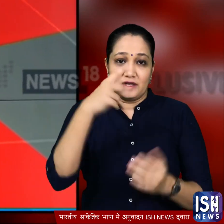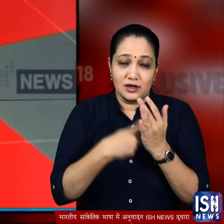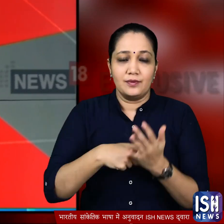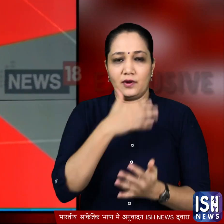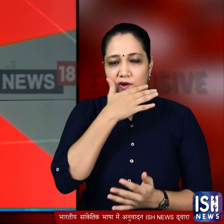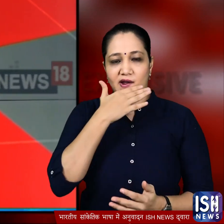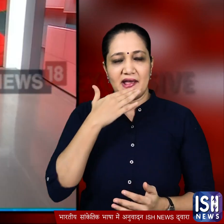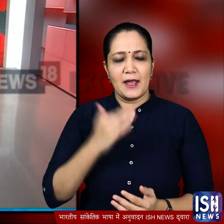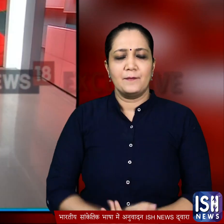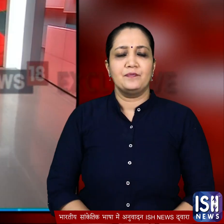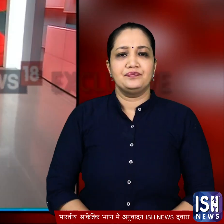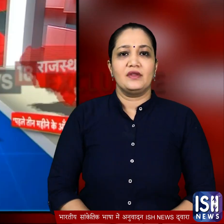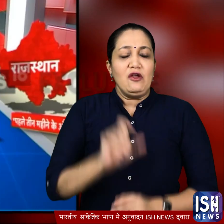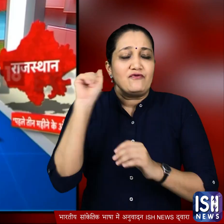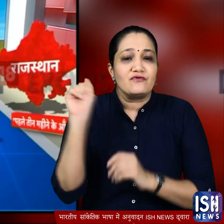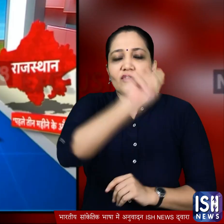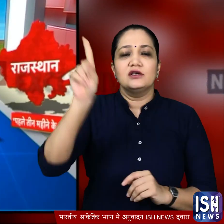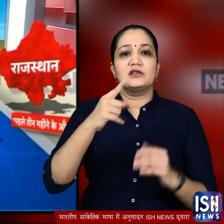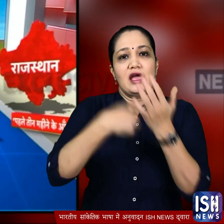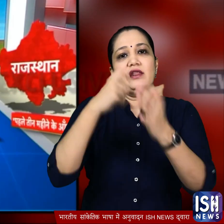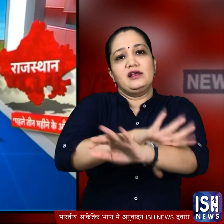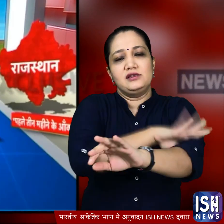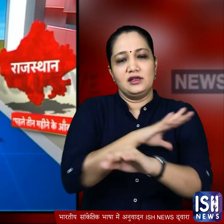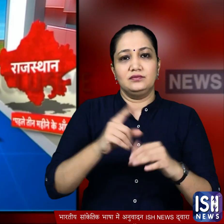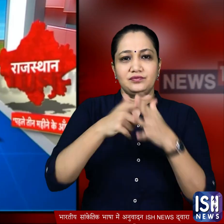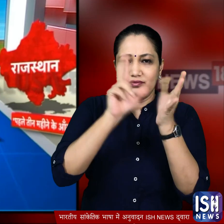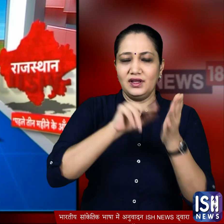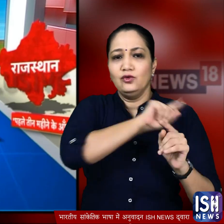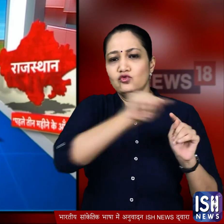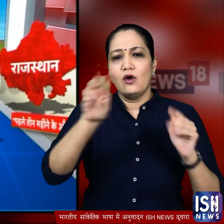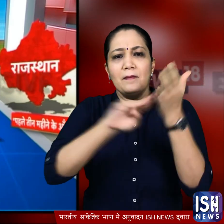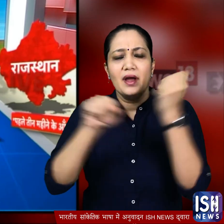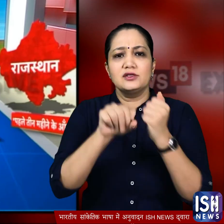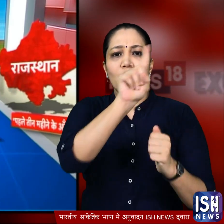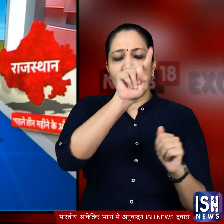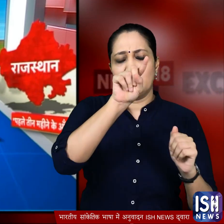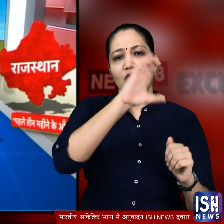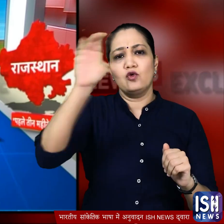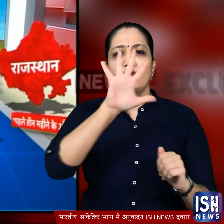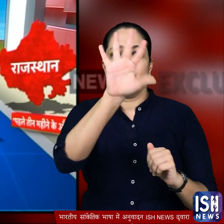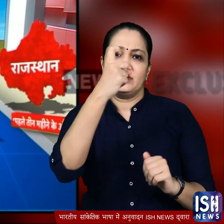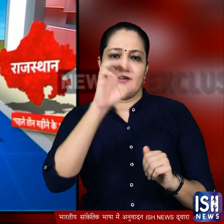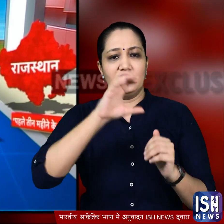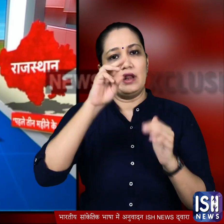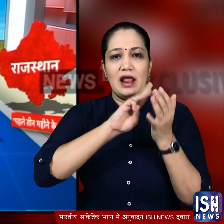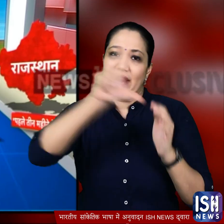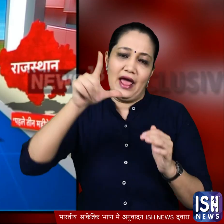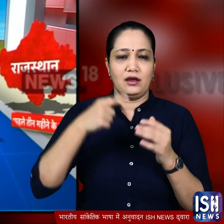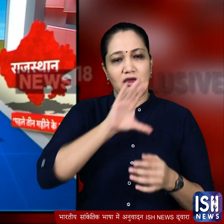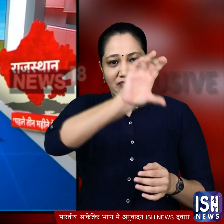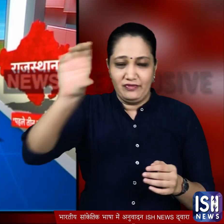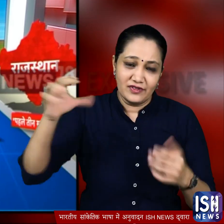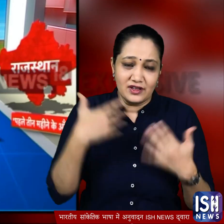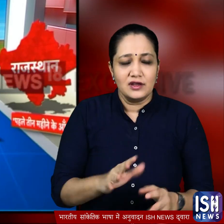सिन्हा की रिपोर्ट है कि ऐसे राज्यों में पहले नंबर पर राजस्थान है, जिसे जनवरी से मार्च के दौरान 1,57,00,000 डोज दी गई, लेकिन